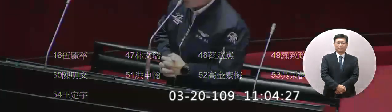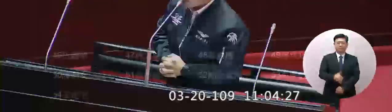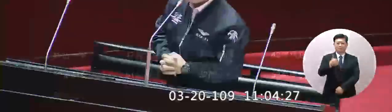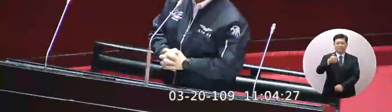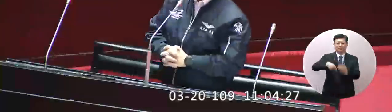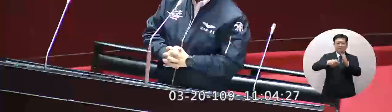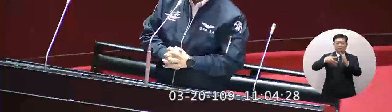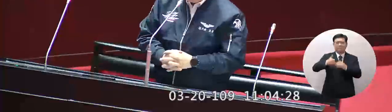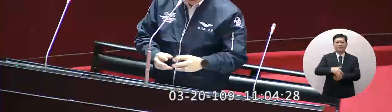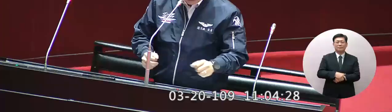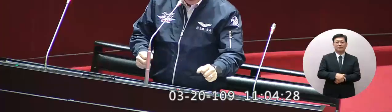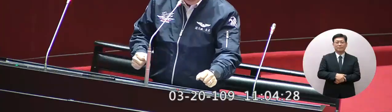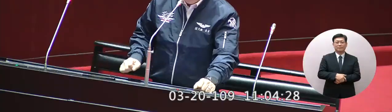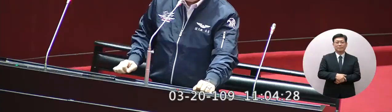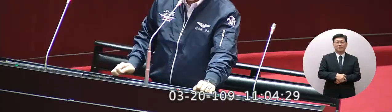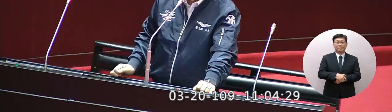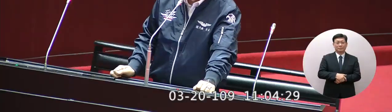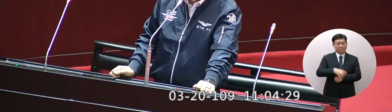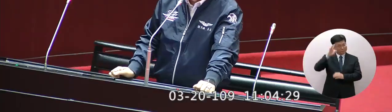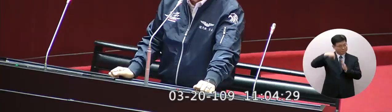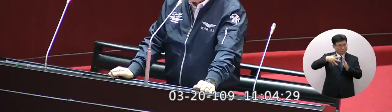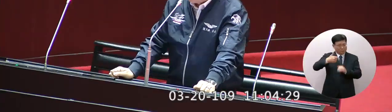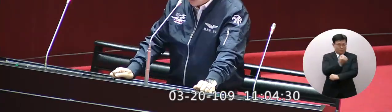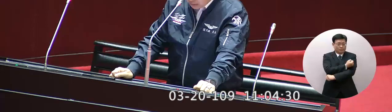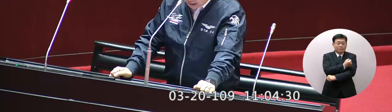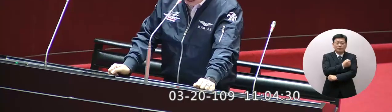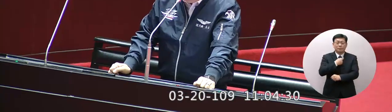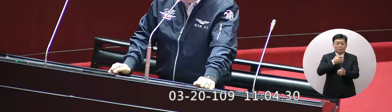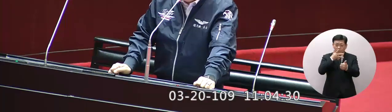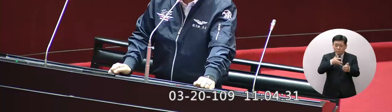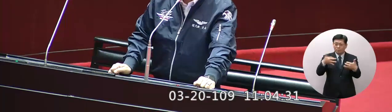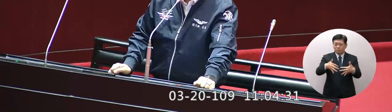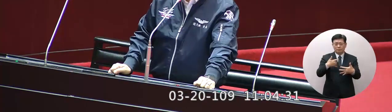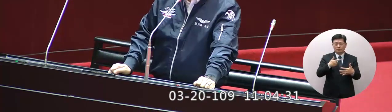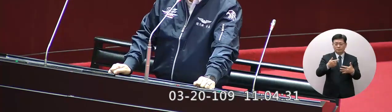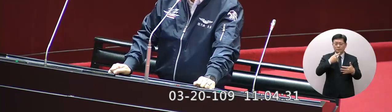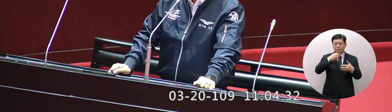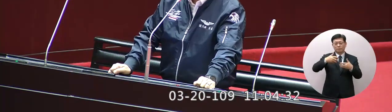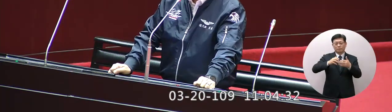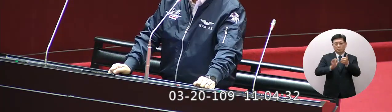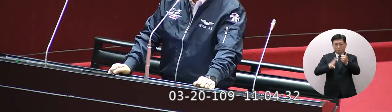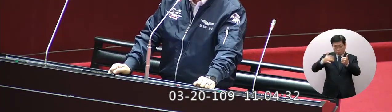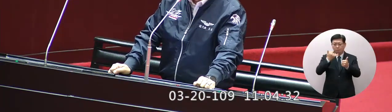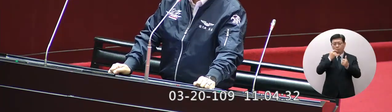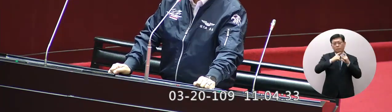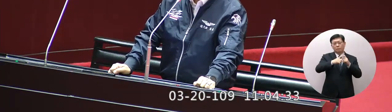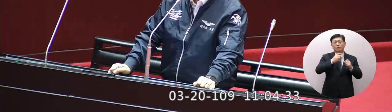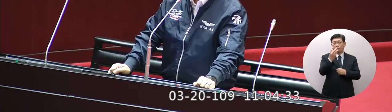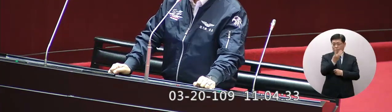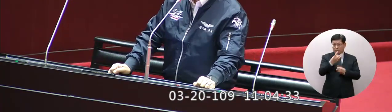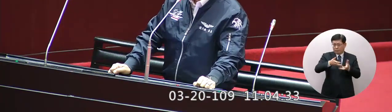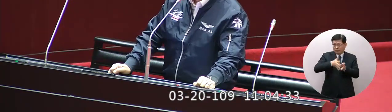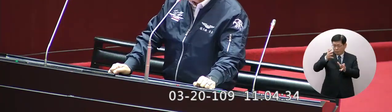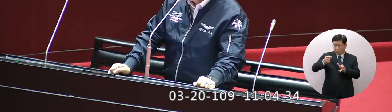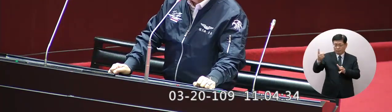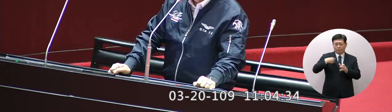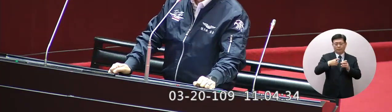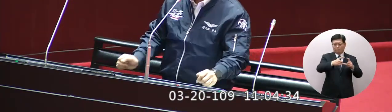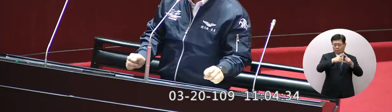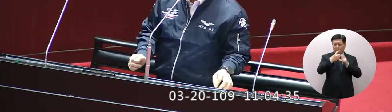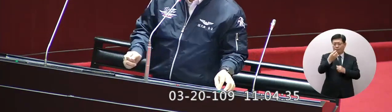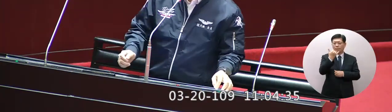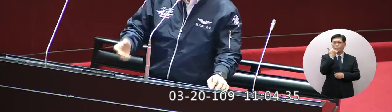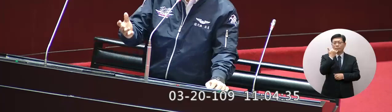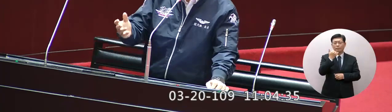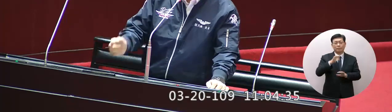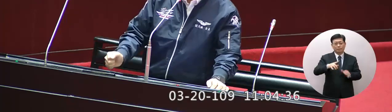谢谢院长。那苏院长非常的辛苦哈。那我要问的问题，其实部会首长就可以回答了。我想请三位部会首长来回答。